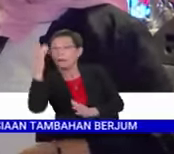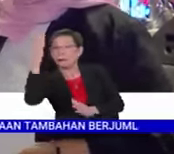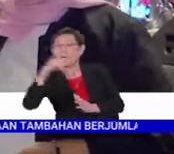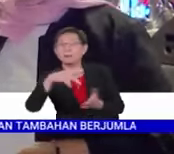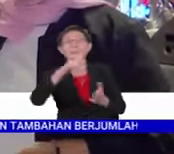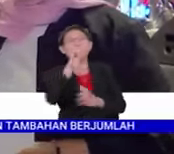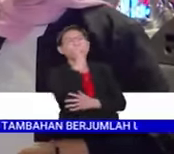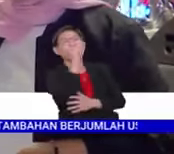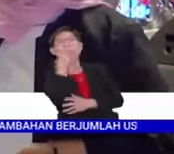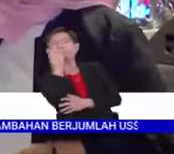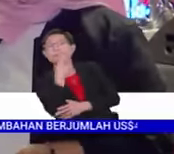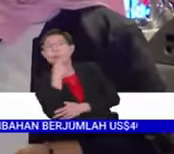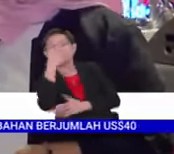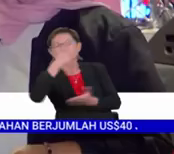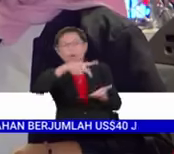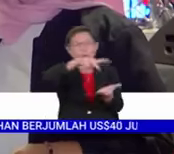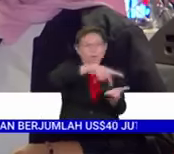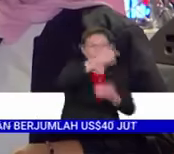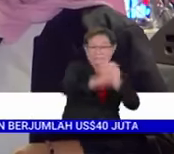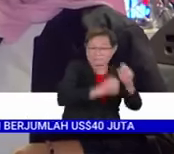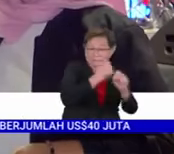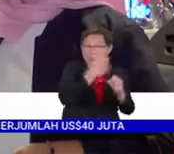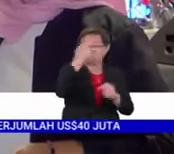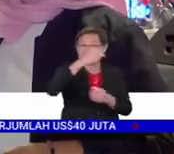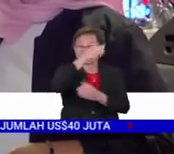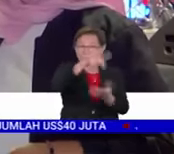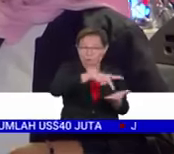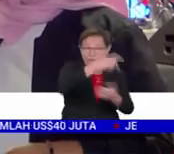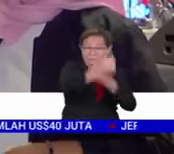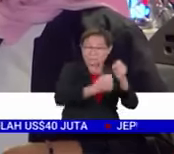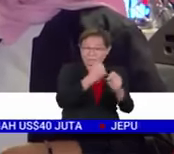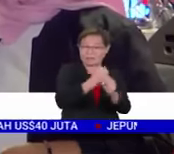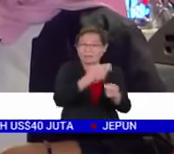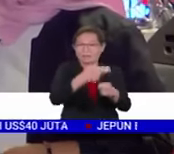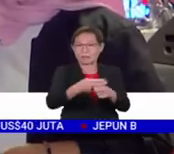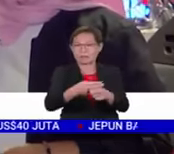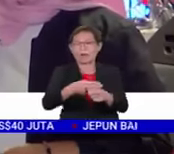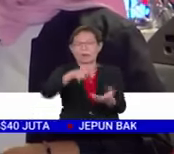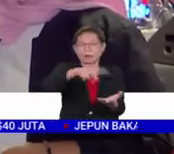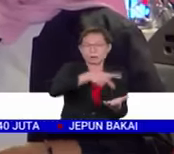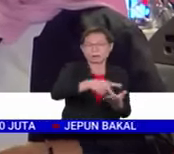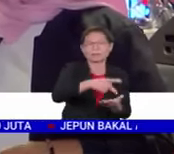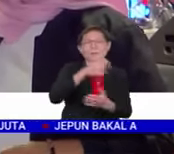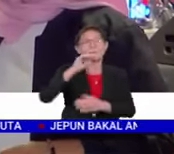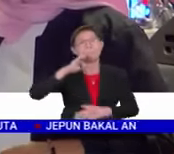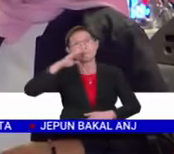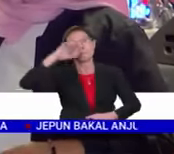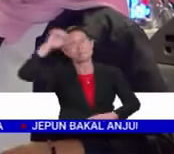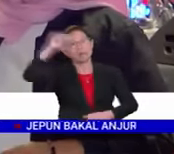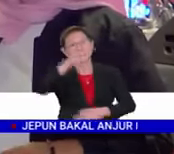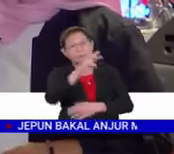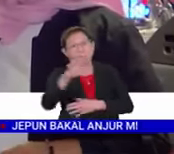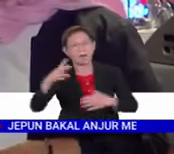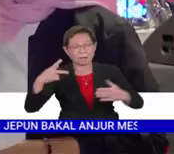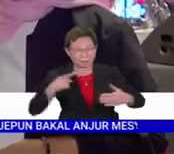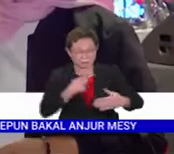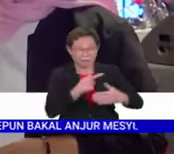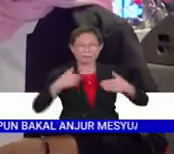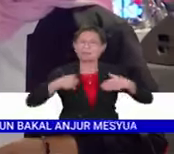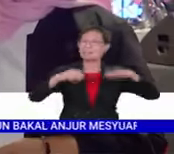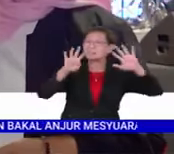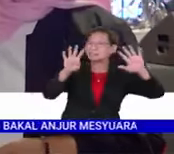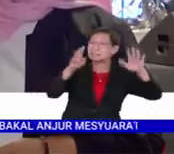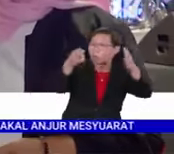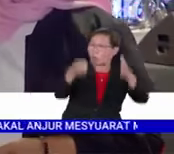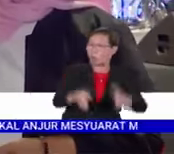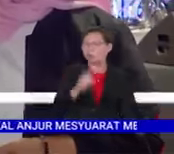Mimi. Okey, untuk konsep pada tahun ini, kita namakan konsep Merdeka 65 dan artis yang terlibat kita ada 9 orang artis